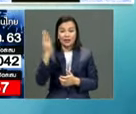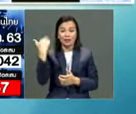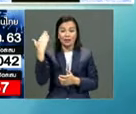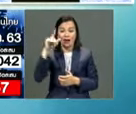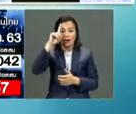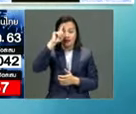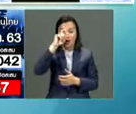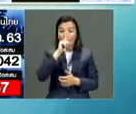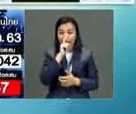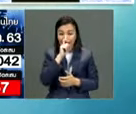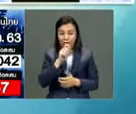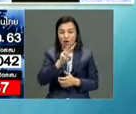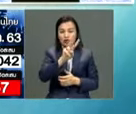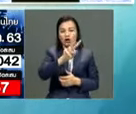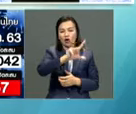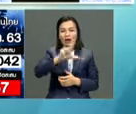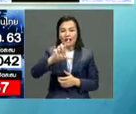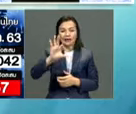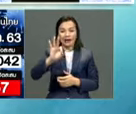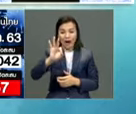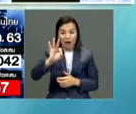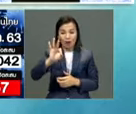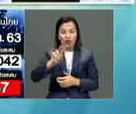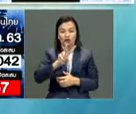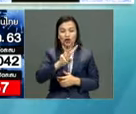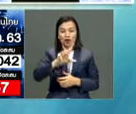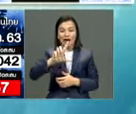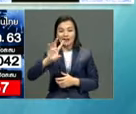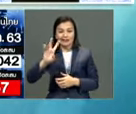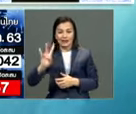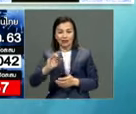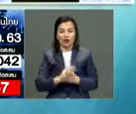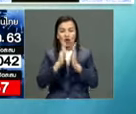วันที่ผ่านมานะครับเสาร์อาทิตย์ที่ผ่านมาใช้งานกัน2ล้าน 9กว่า 2ล้าน 7